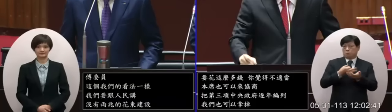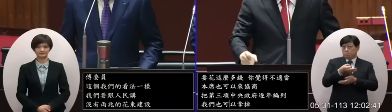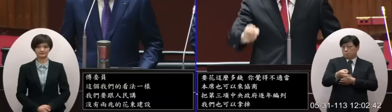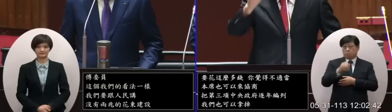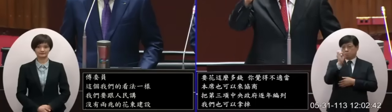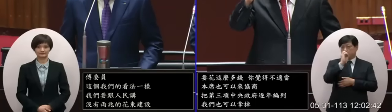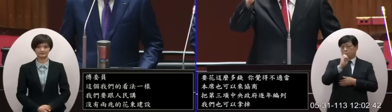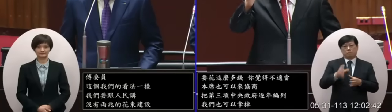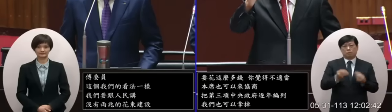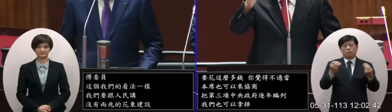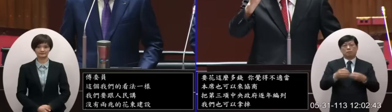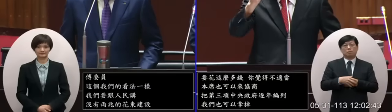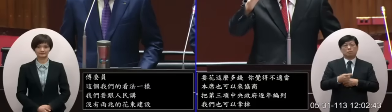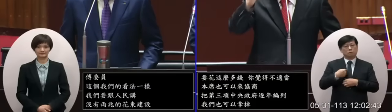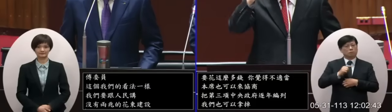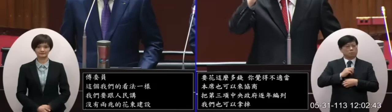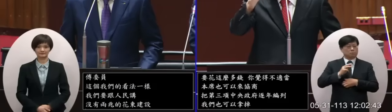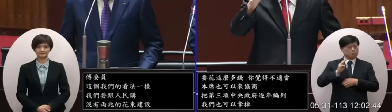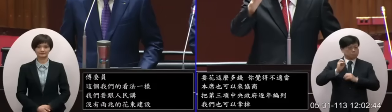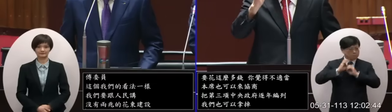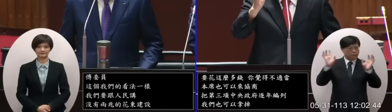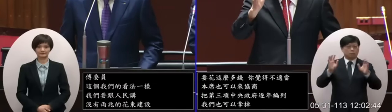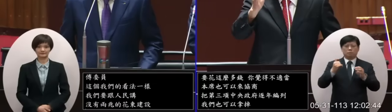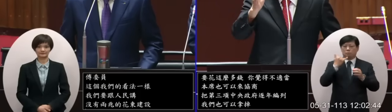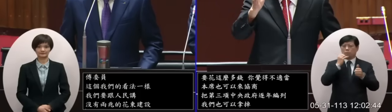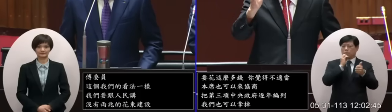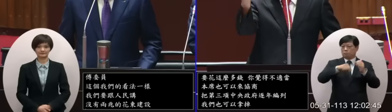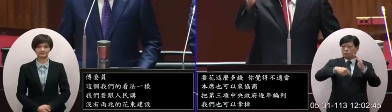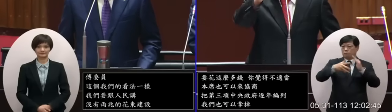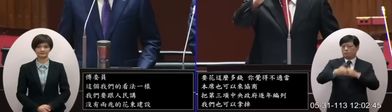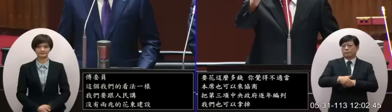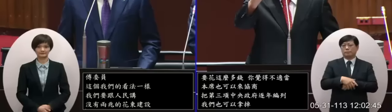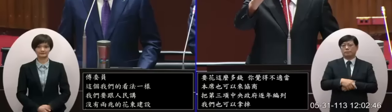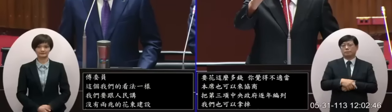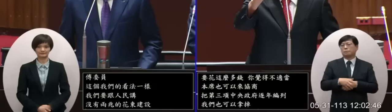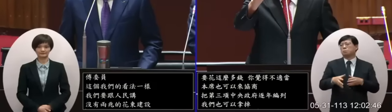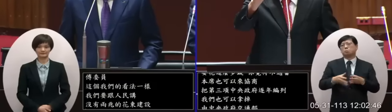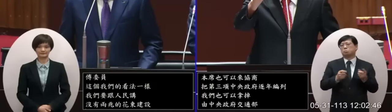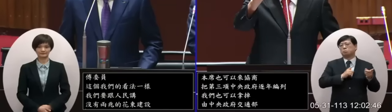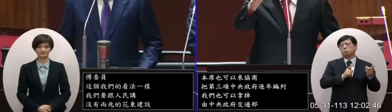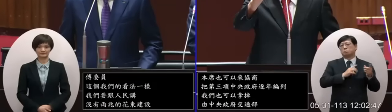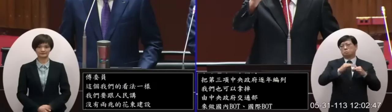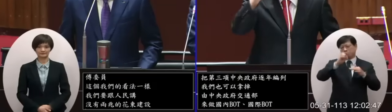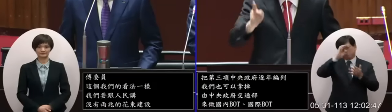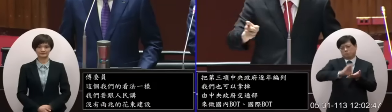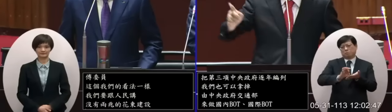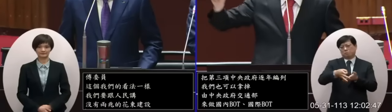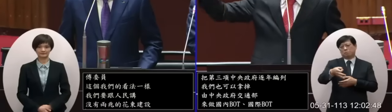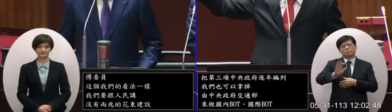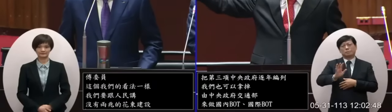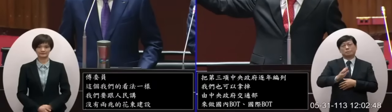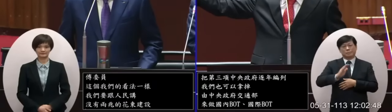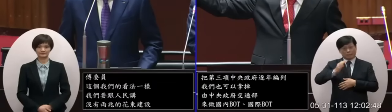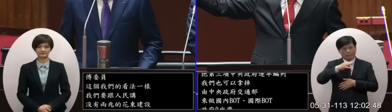政府零出资。本席宣示性的让院长知道，不需要民进党政府出钱。但